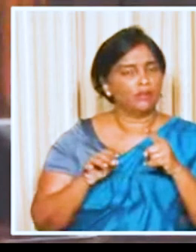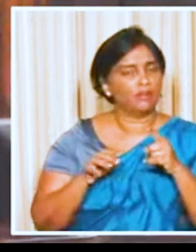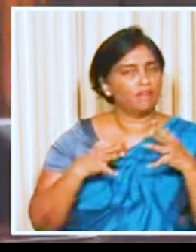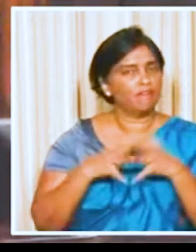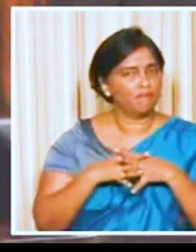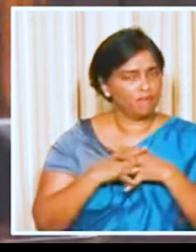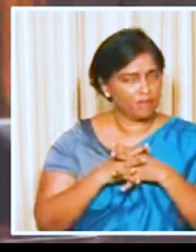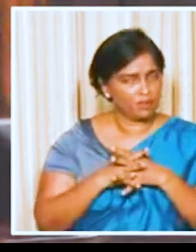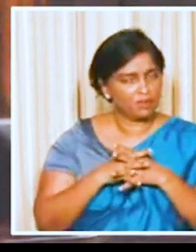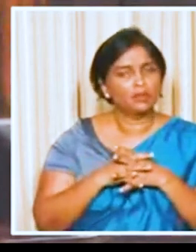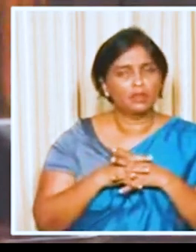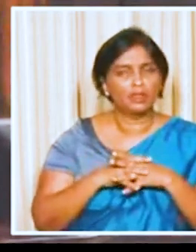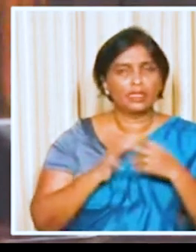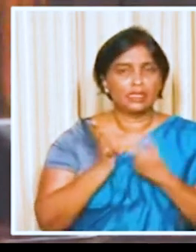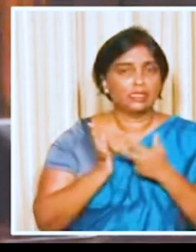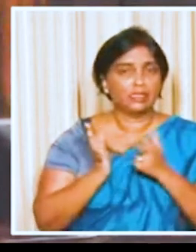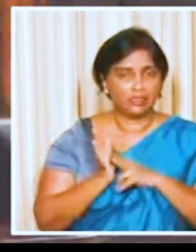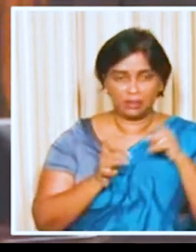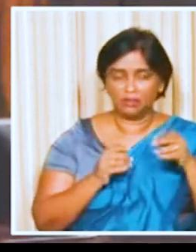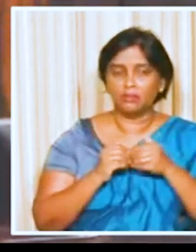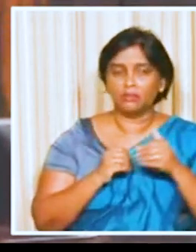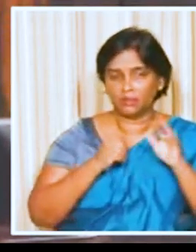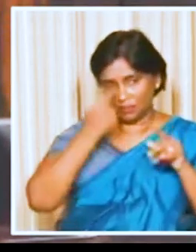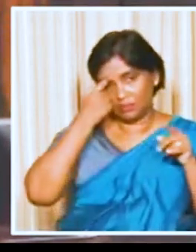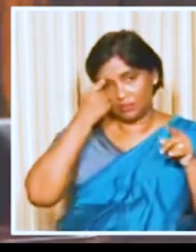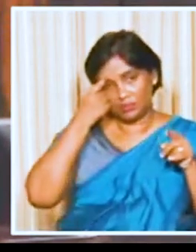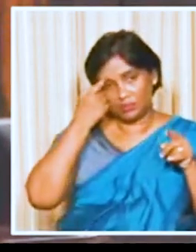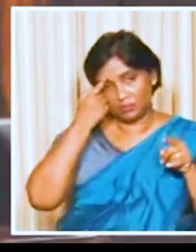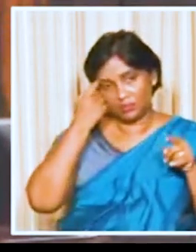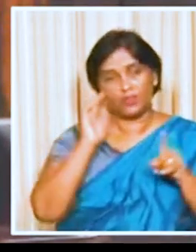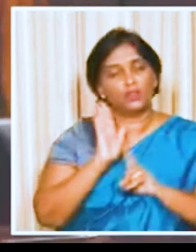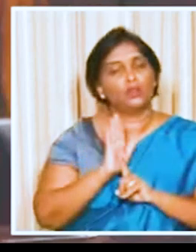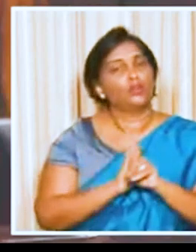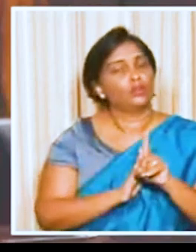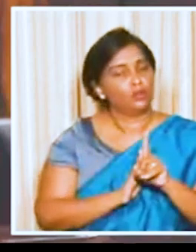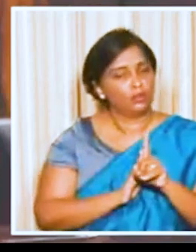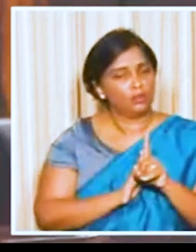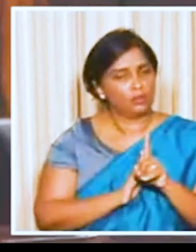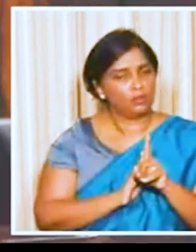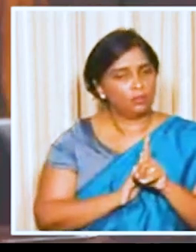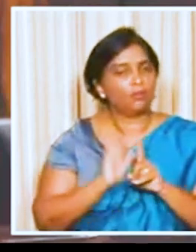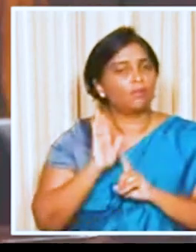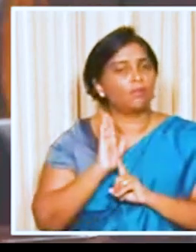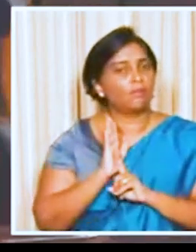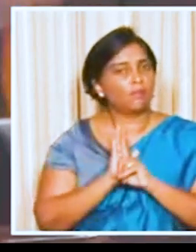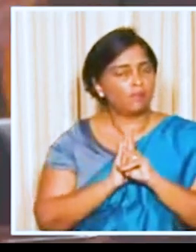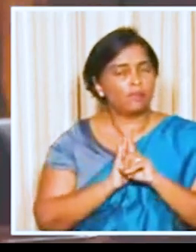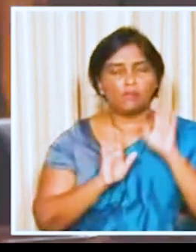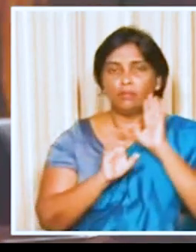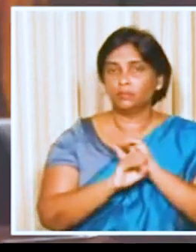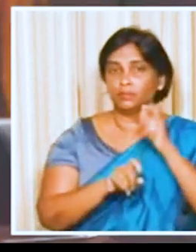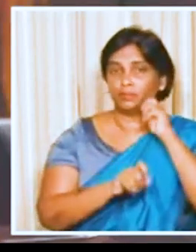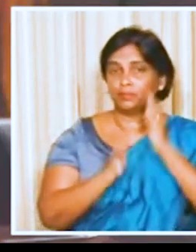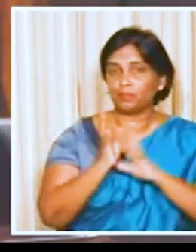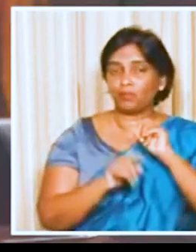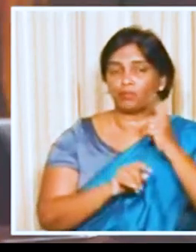வடகிழக்கிலே இருக்கும் செய்தி வழங்குகிற அந்த ஊடகவியலாளருக்கு தற்பொழுது வழங்கும் கொடுப்பனவு ஒரு செய்திக்கு 1000 ரூபா, ஏனே